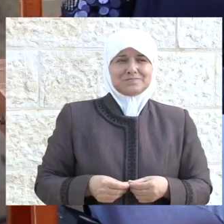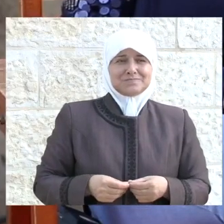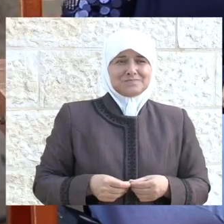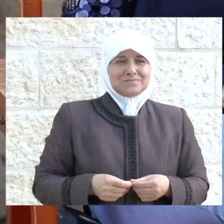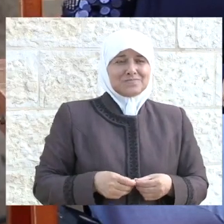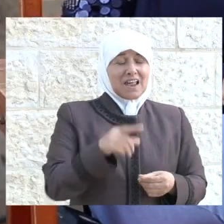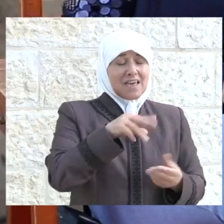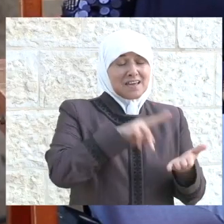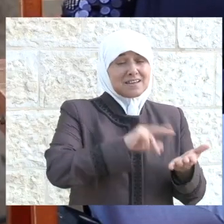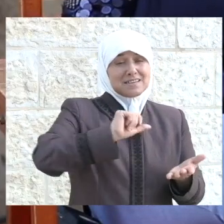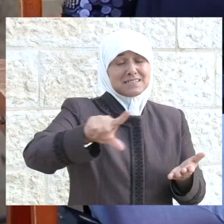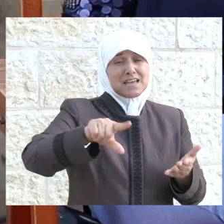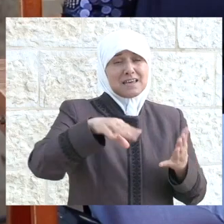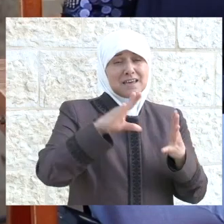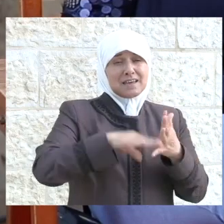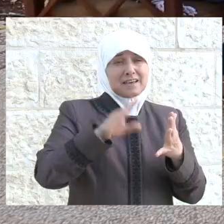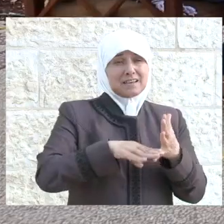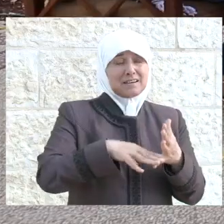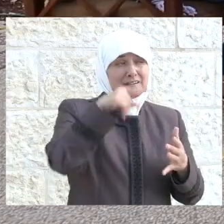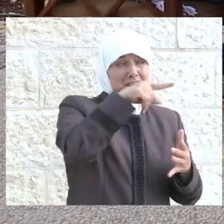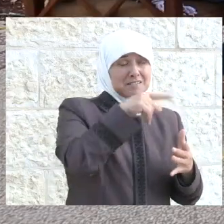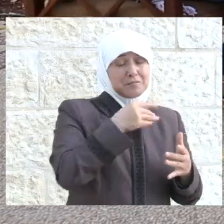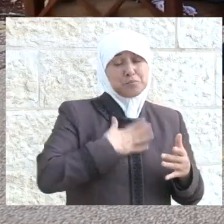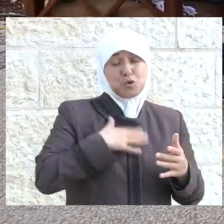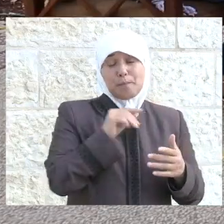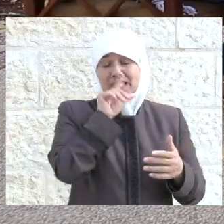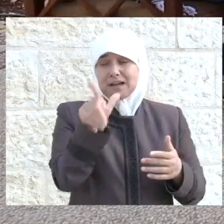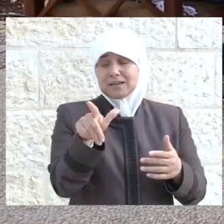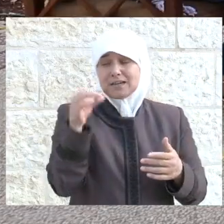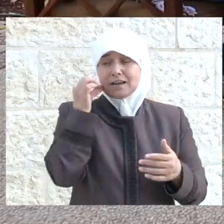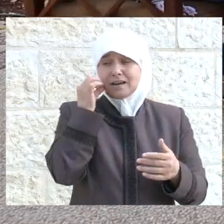ياسمين، رسالة أخيرة بتحبي توجهها لكل اللي بيسمعوك الآن؟